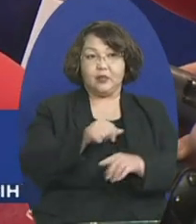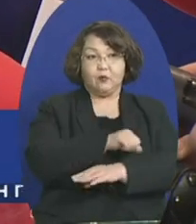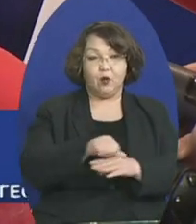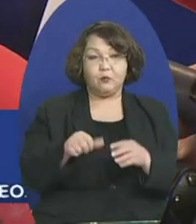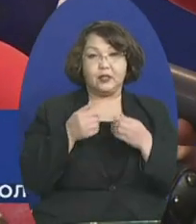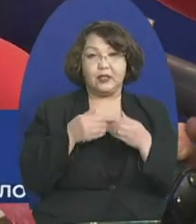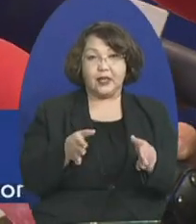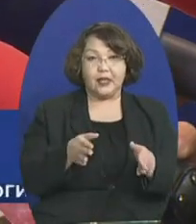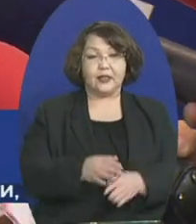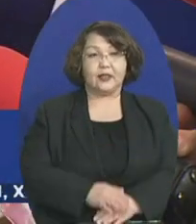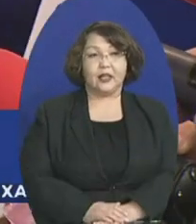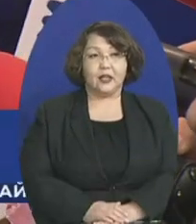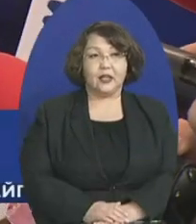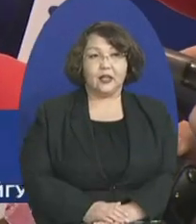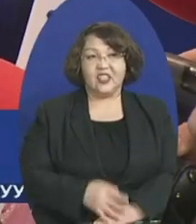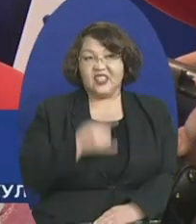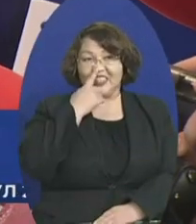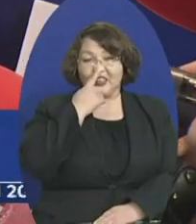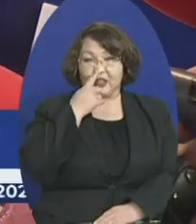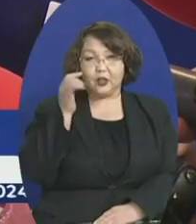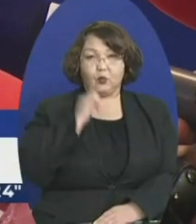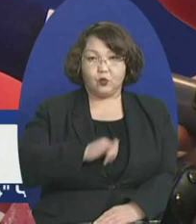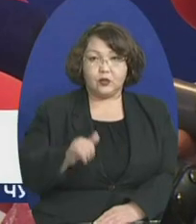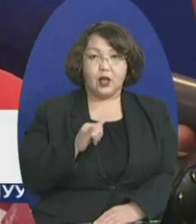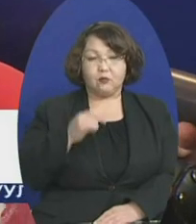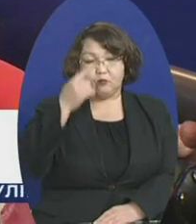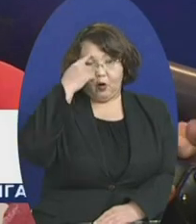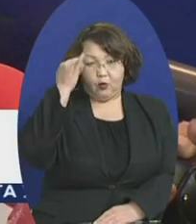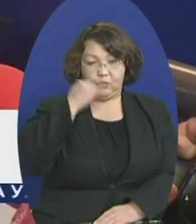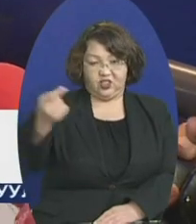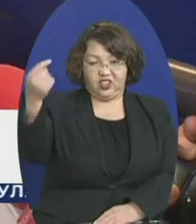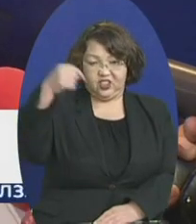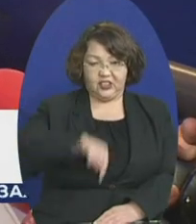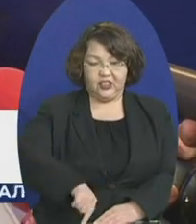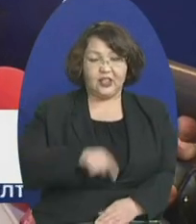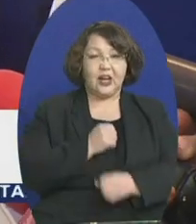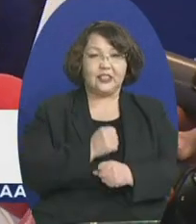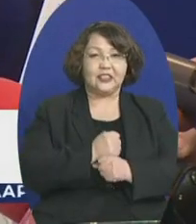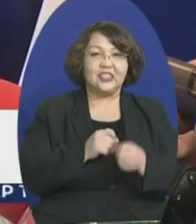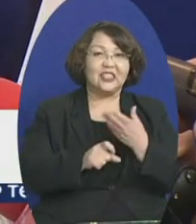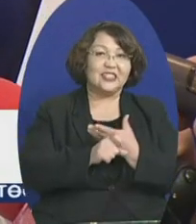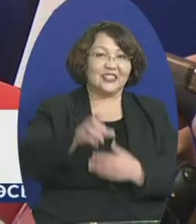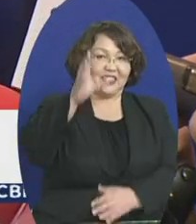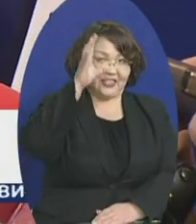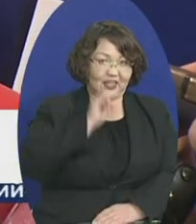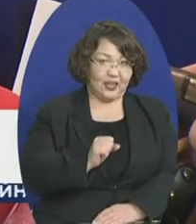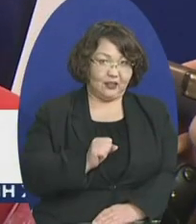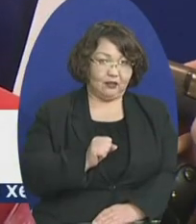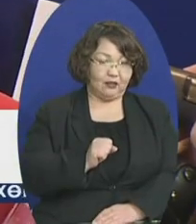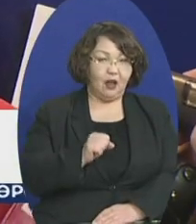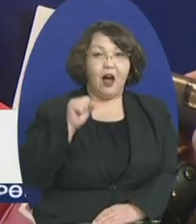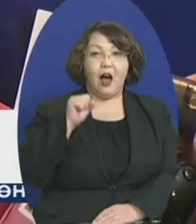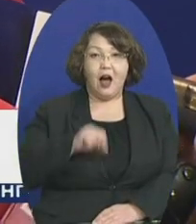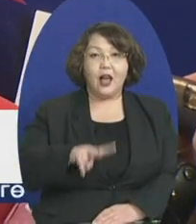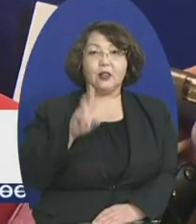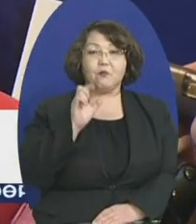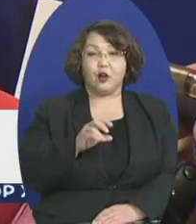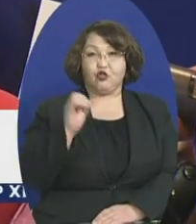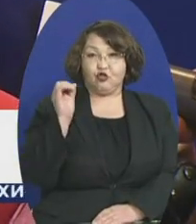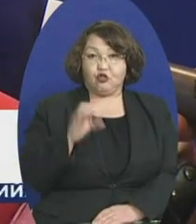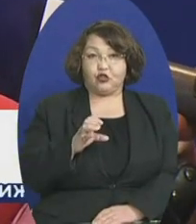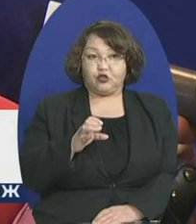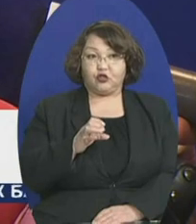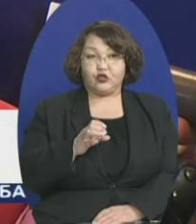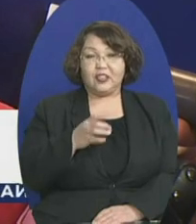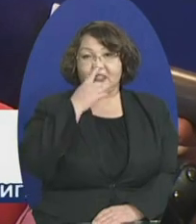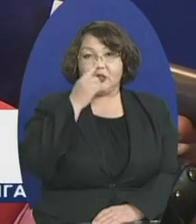нээлтэн дээр бүгд 8 дахь хятад тусаас Монгол улсад суугаа элчин сайд бол албан ёсоор одоо бүгд 8